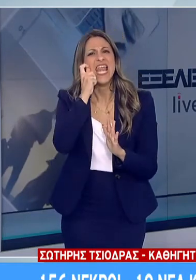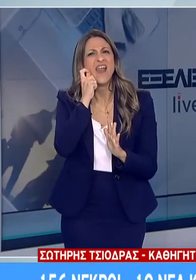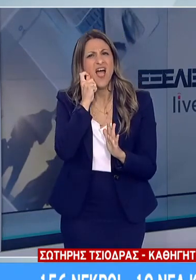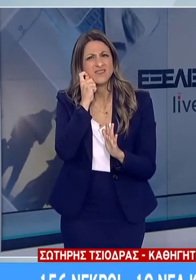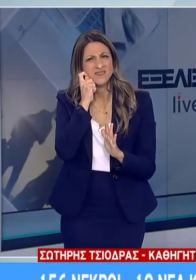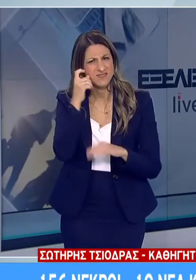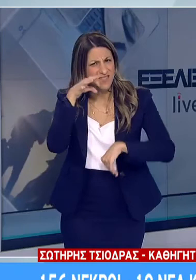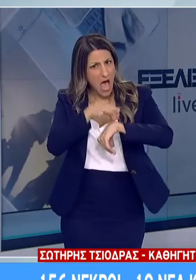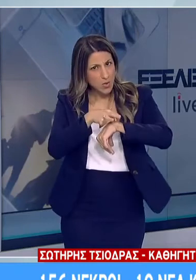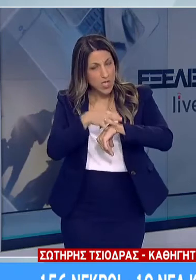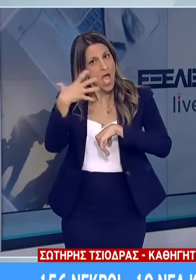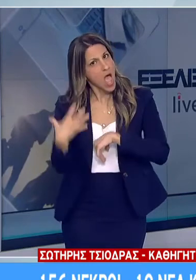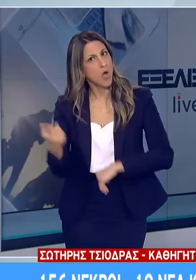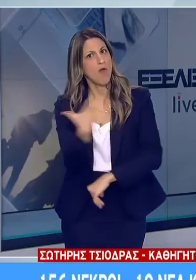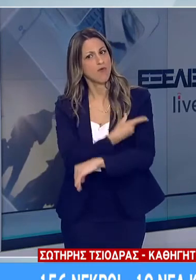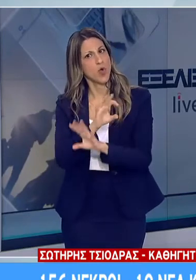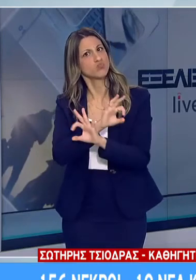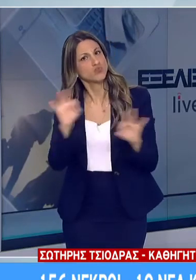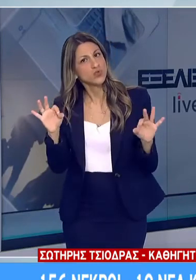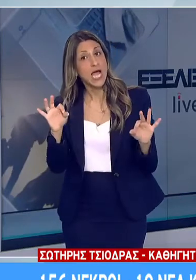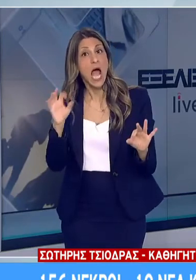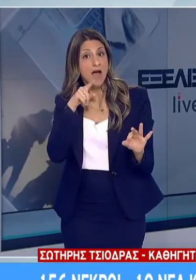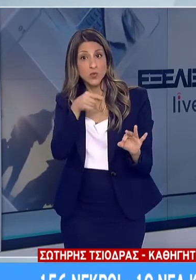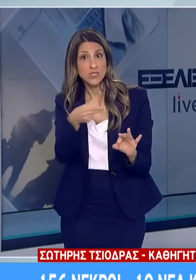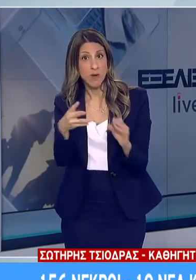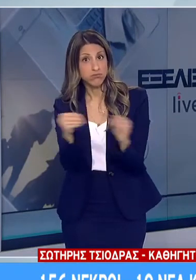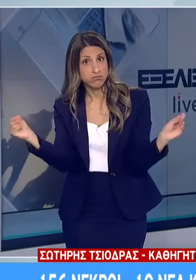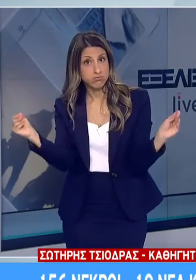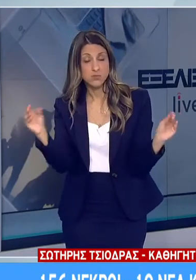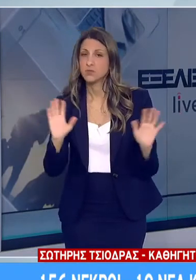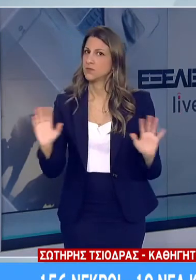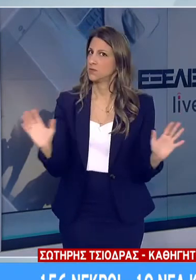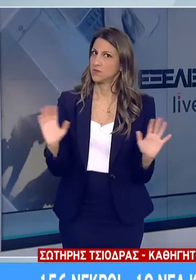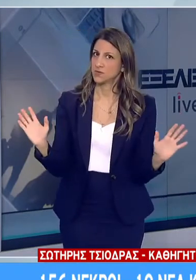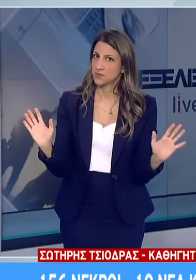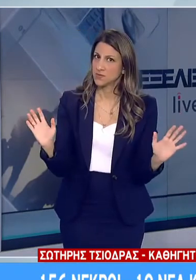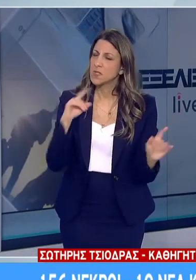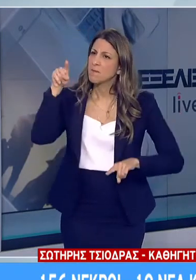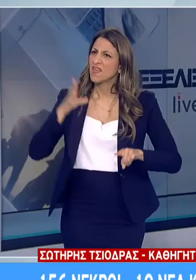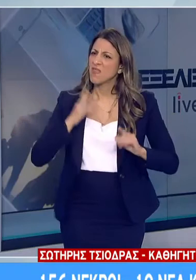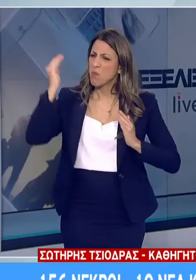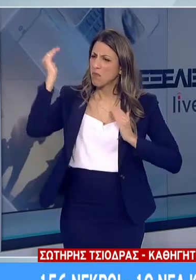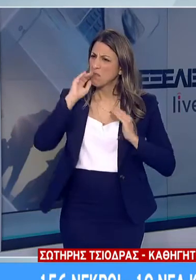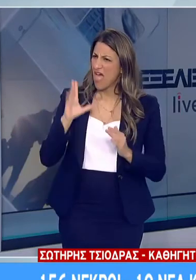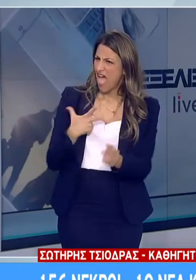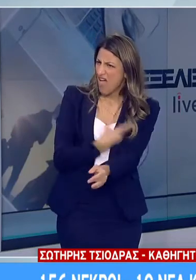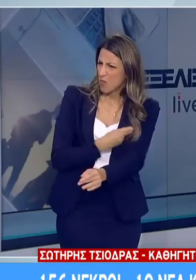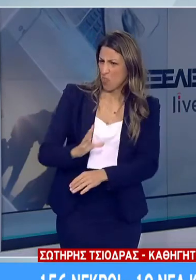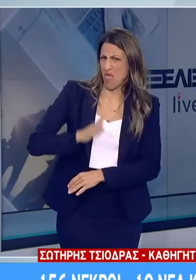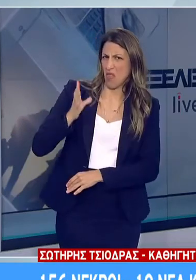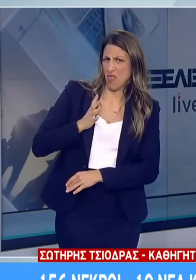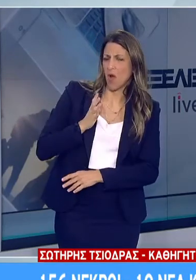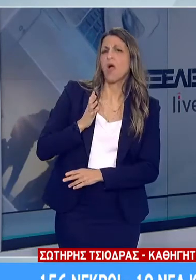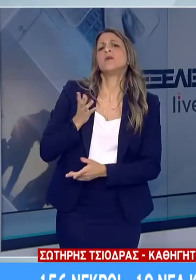έχει εξαφανιστεί ακόμα εντελώς και λόγω της δυσπιστίας, λόγω των fake news για τα εμβόλια. Όπως είπαν αξιωματούχοι